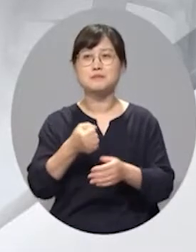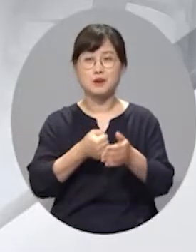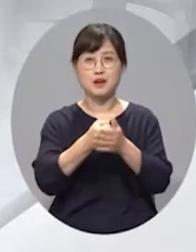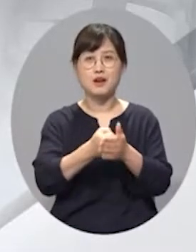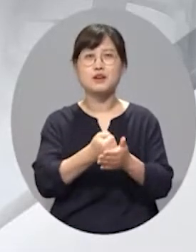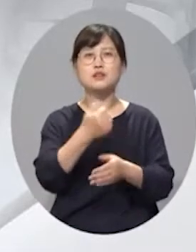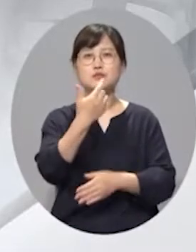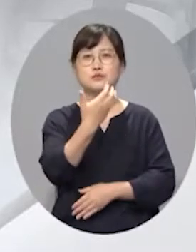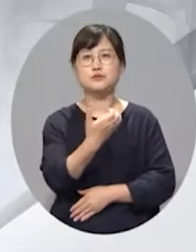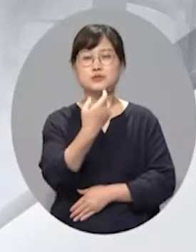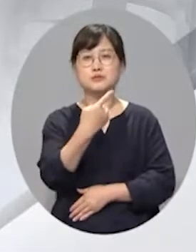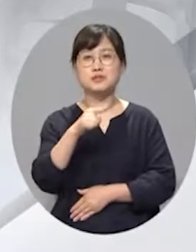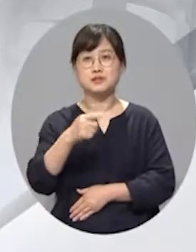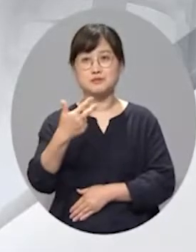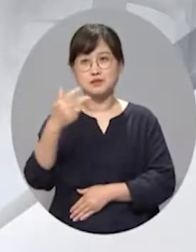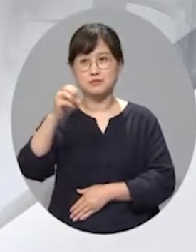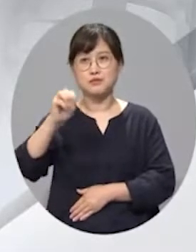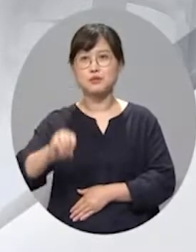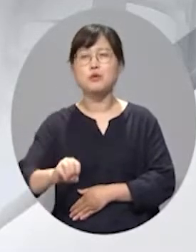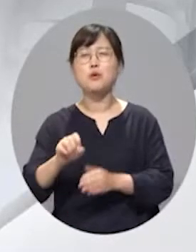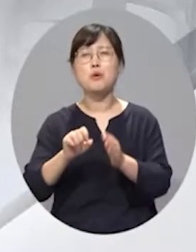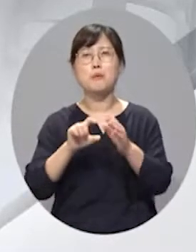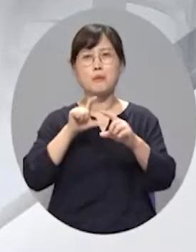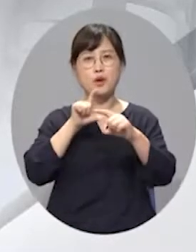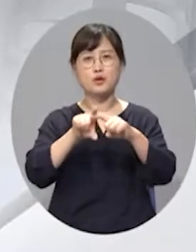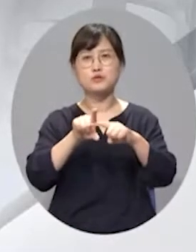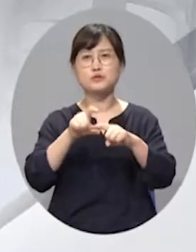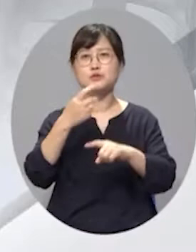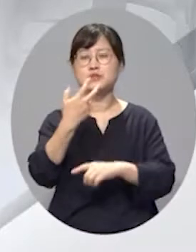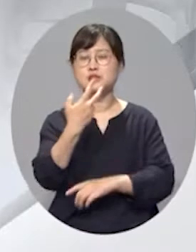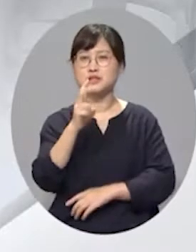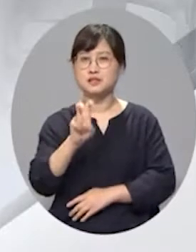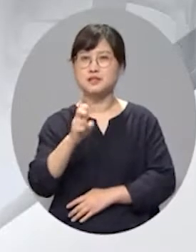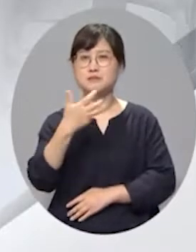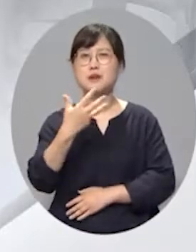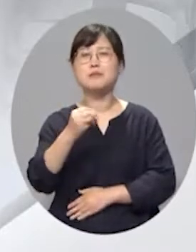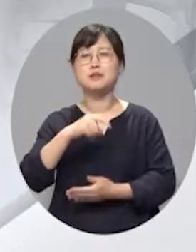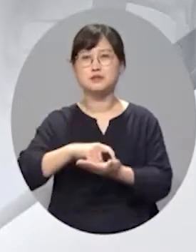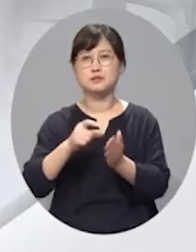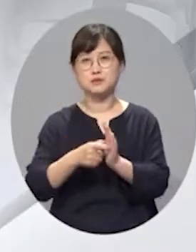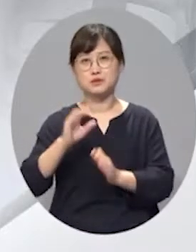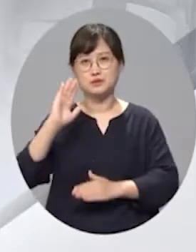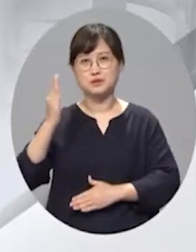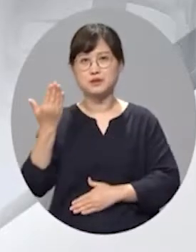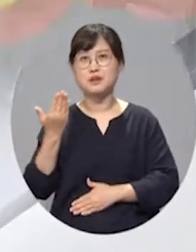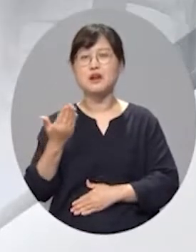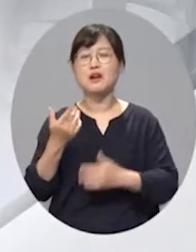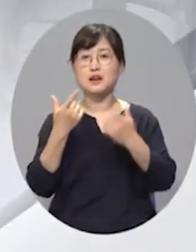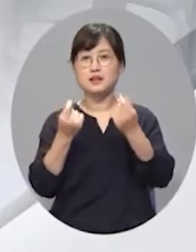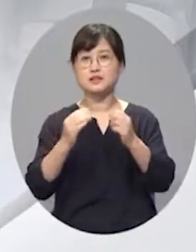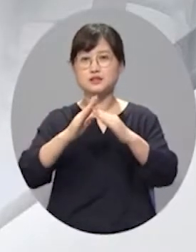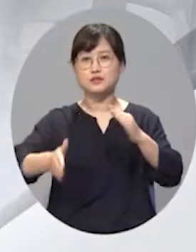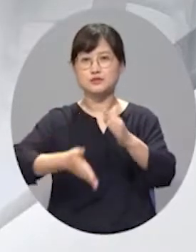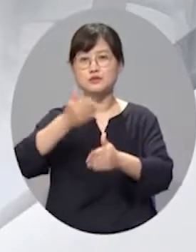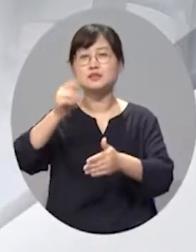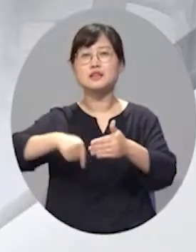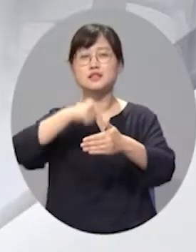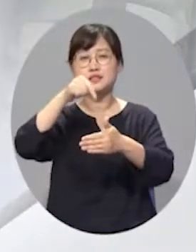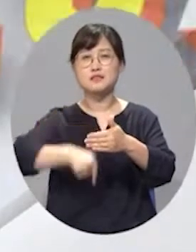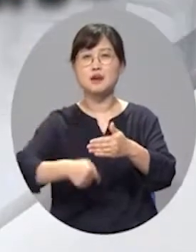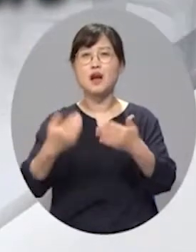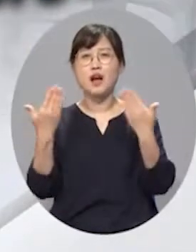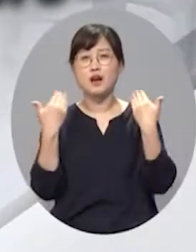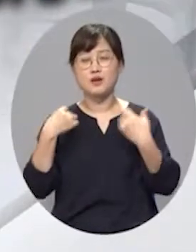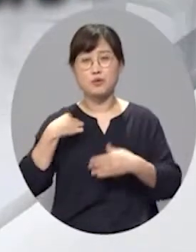무려 91.7%, 평균 교복값은 28만 원에 달합니다. 같은 전주 시내지만